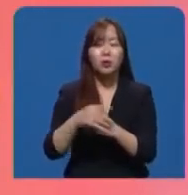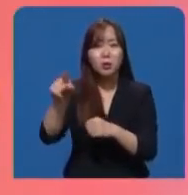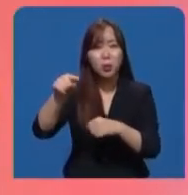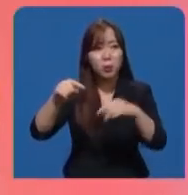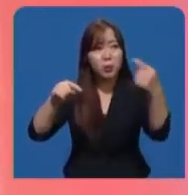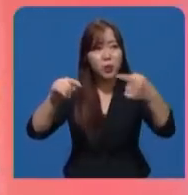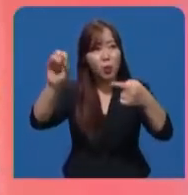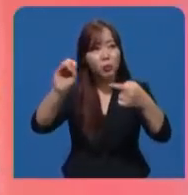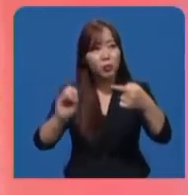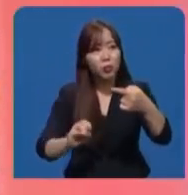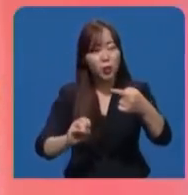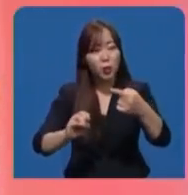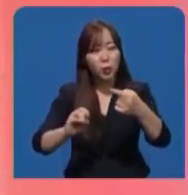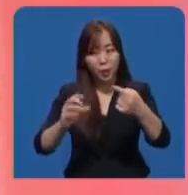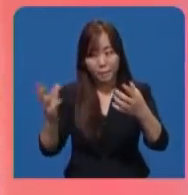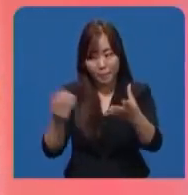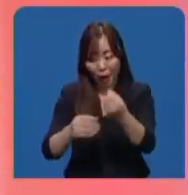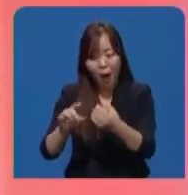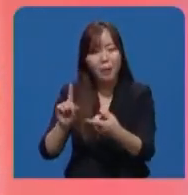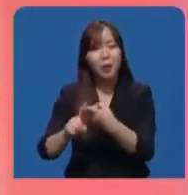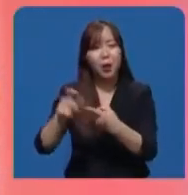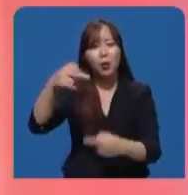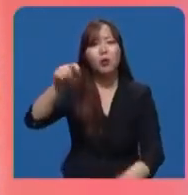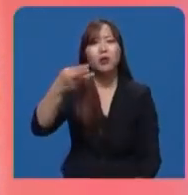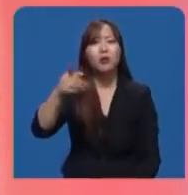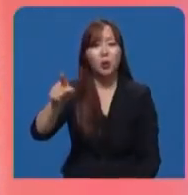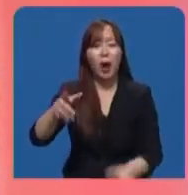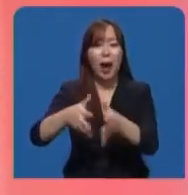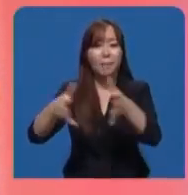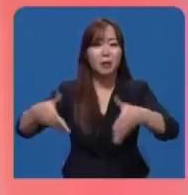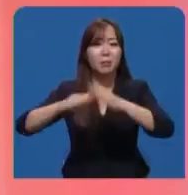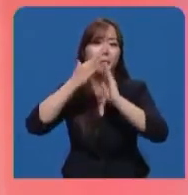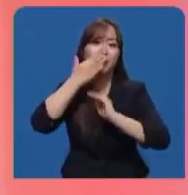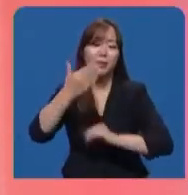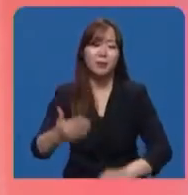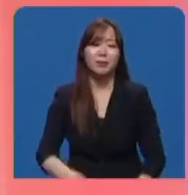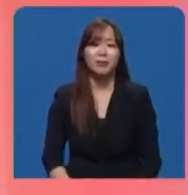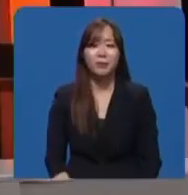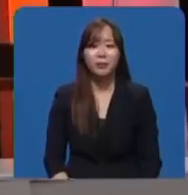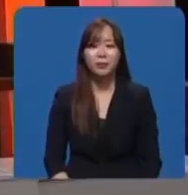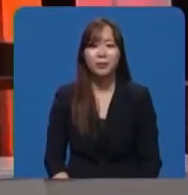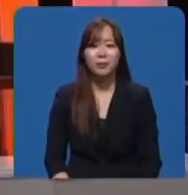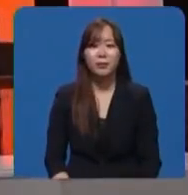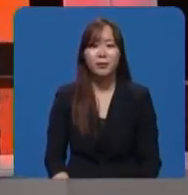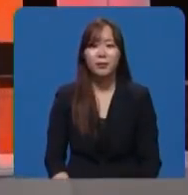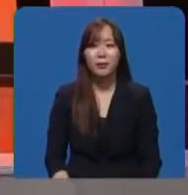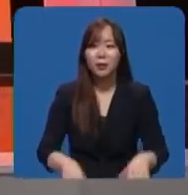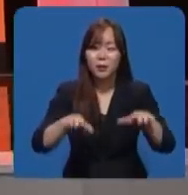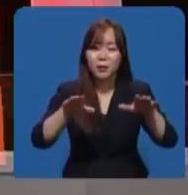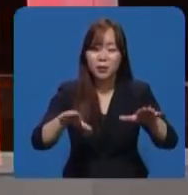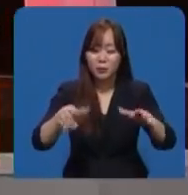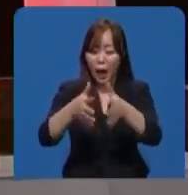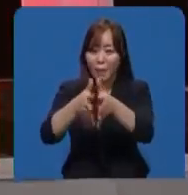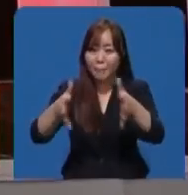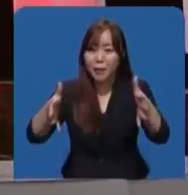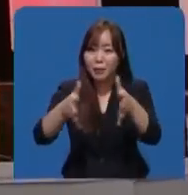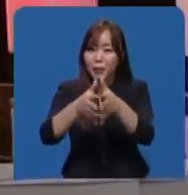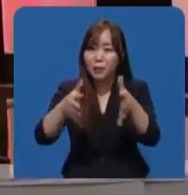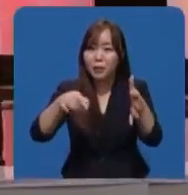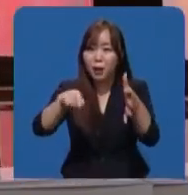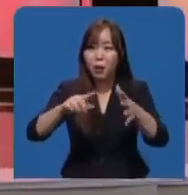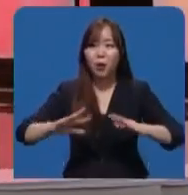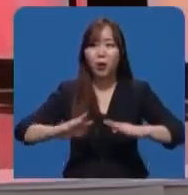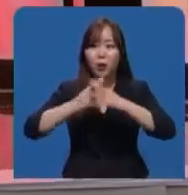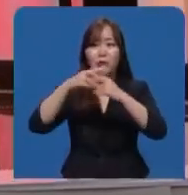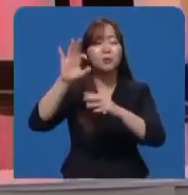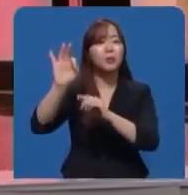1000% 이상으로 하게 되면 쿼터 아파트를 지을 수가 있습니다. 지금 그 아파트가